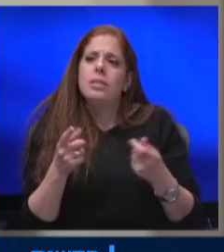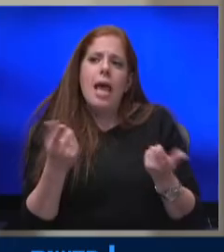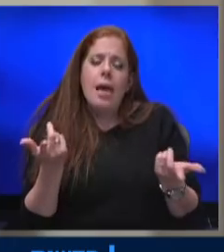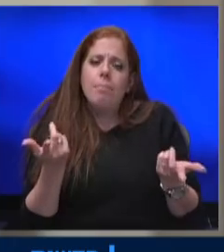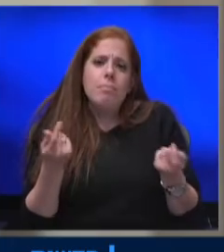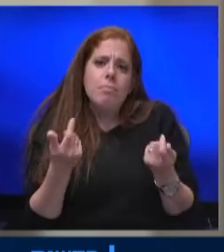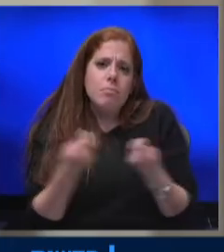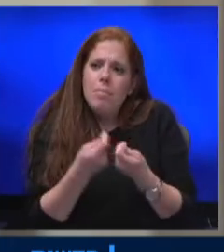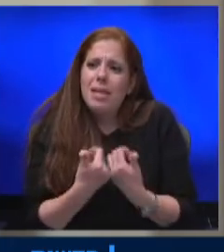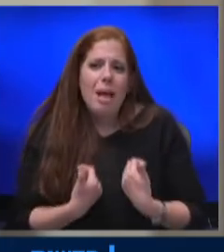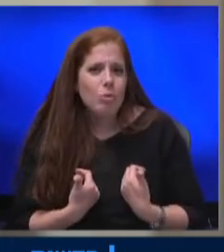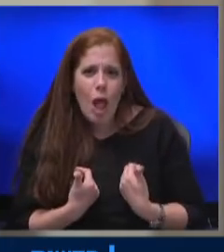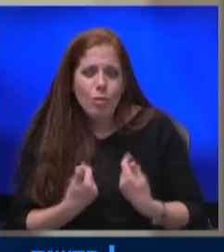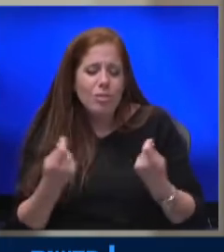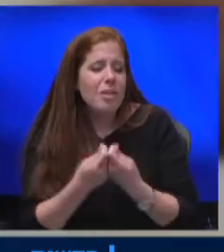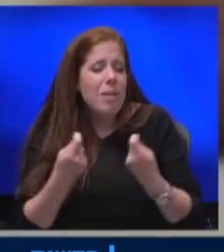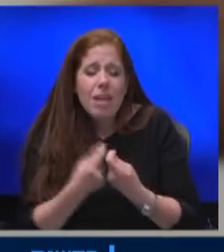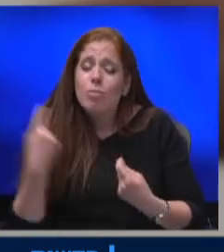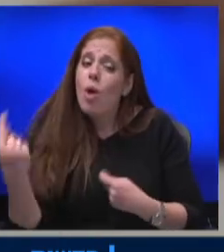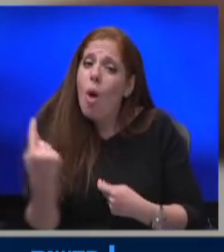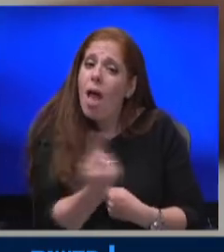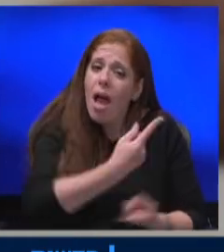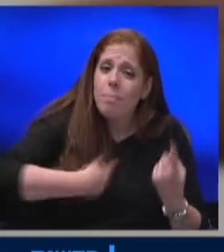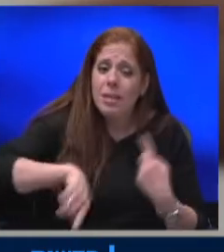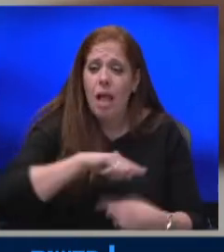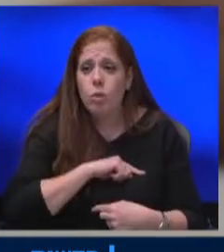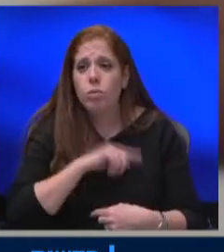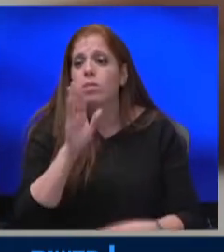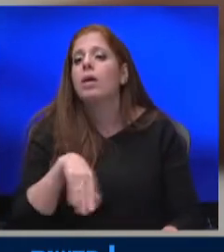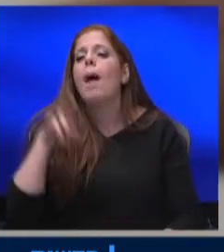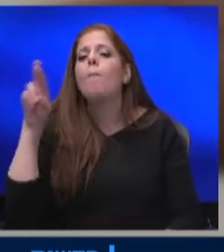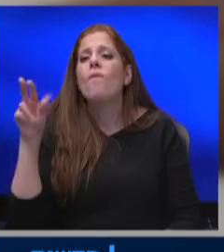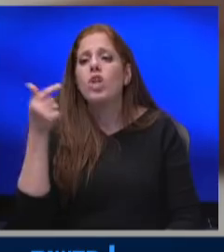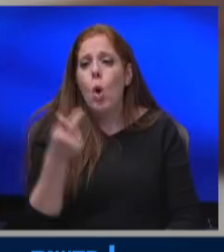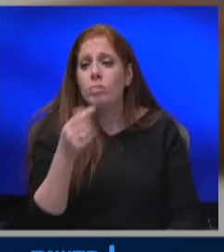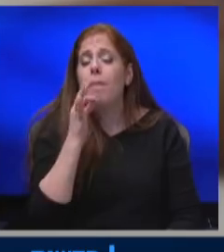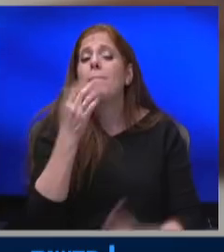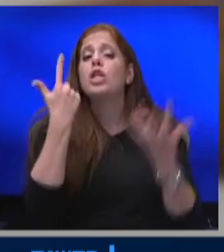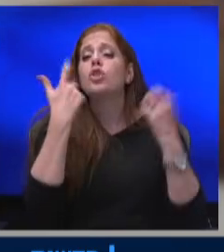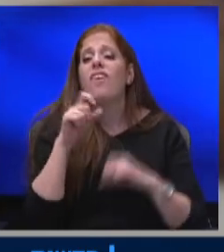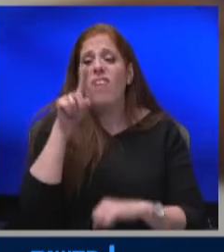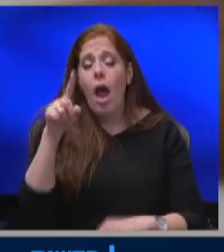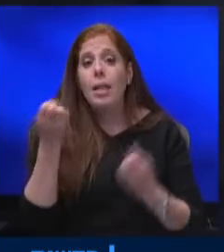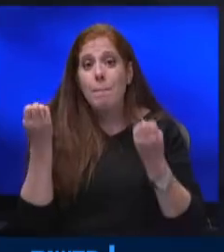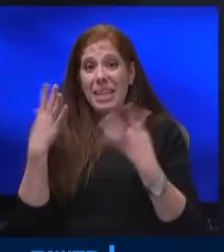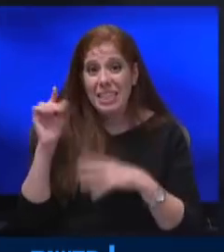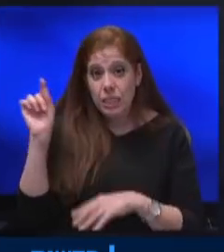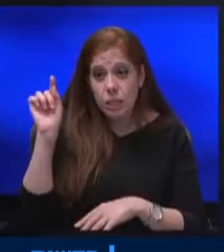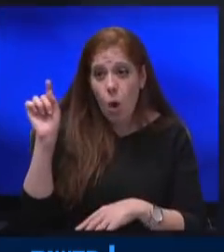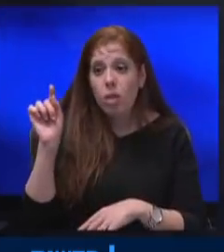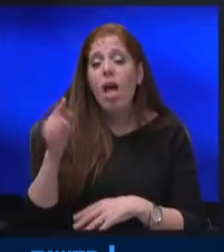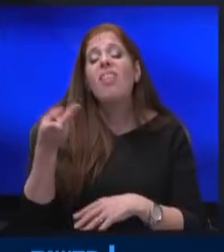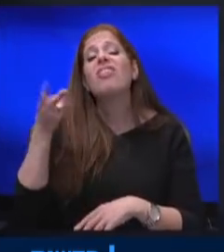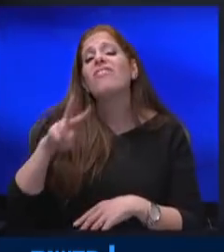זה בידיים שלנו, זה בידיים של כל אחד מאיתנו. גם ראובן גרוסמן, בן ה-71, מנס ציונה, נפטר